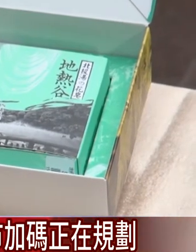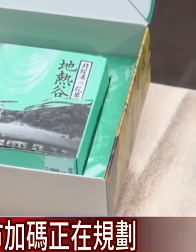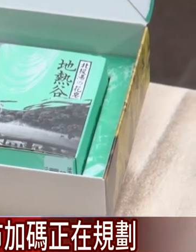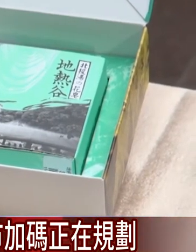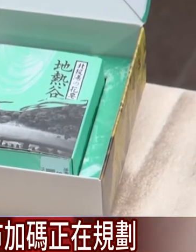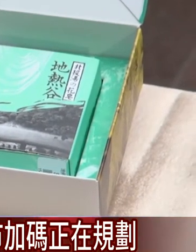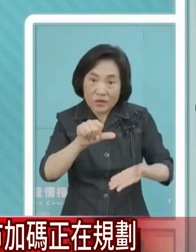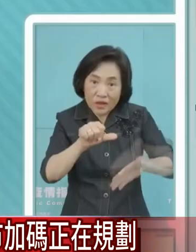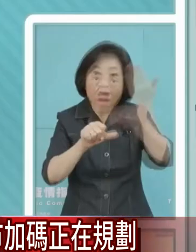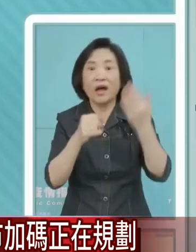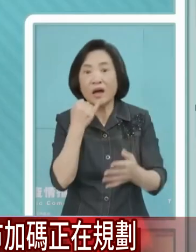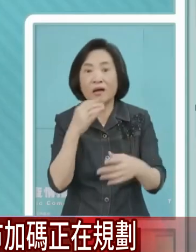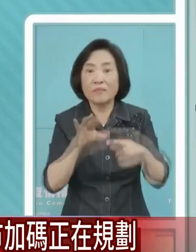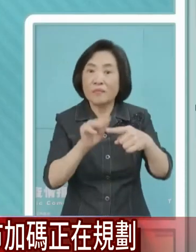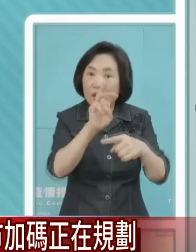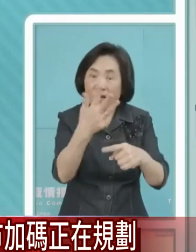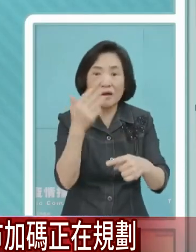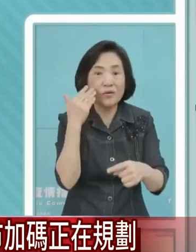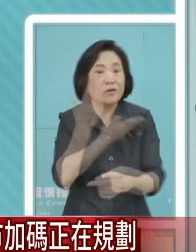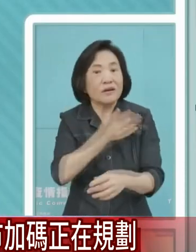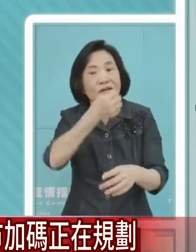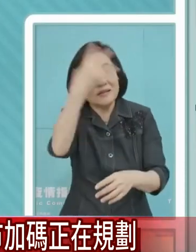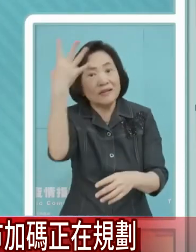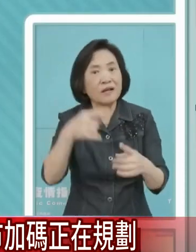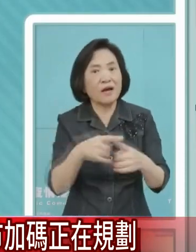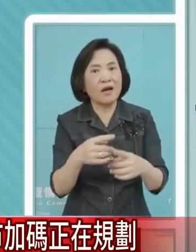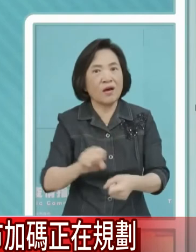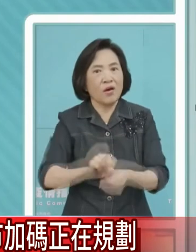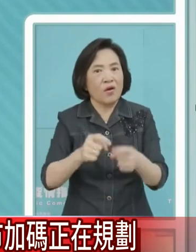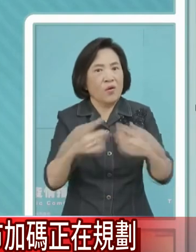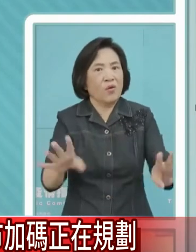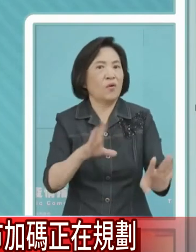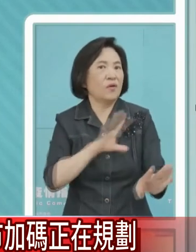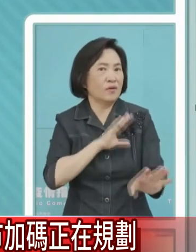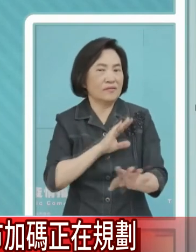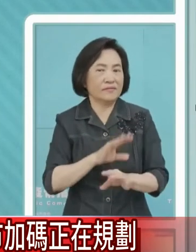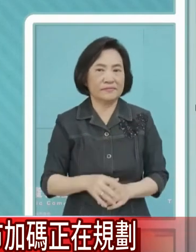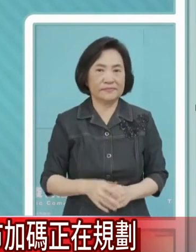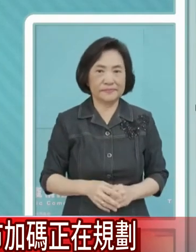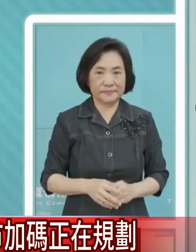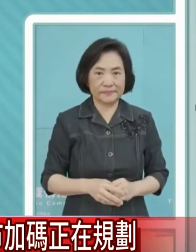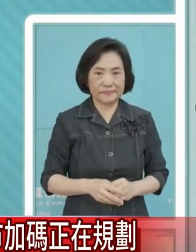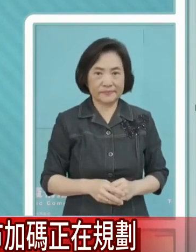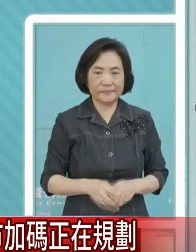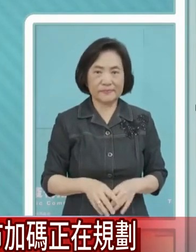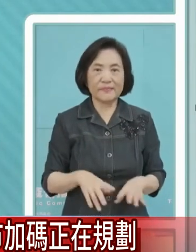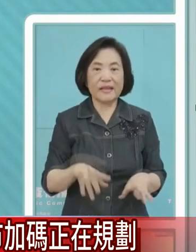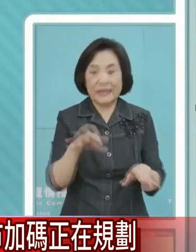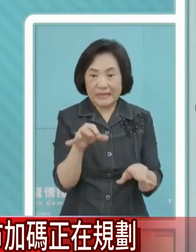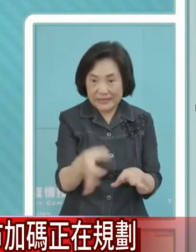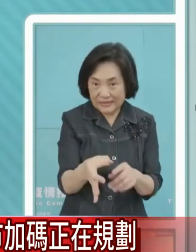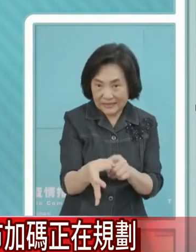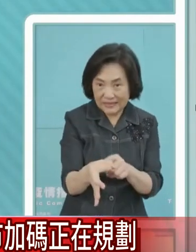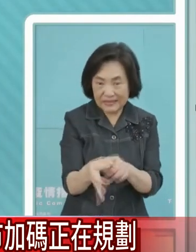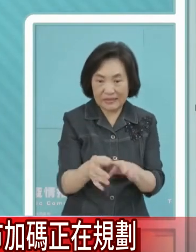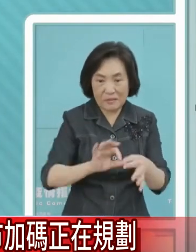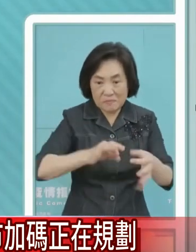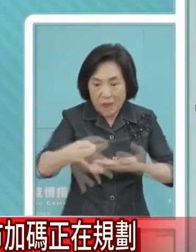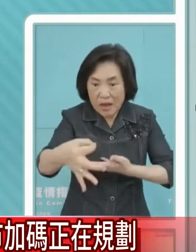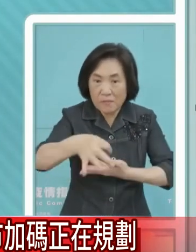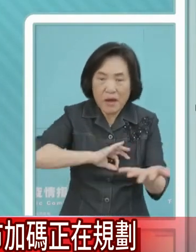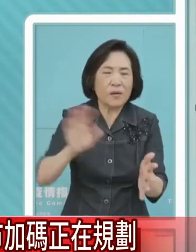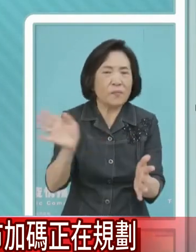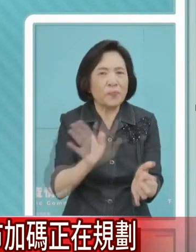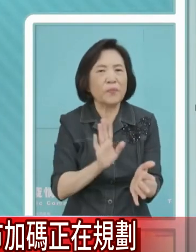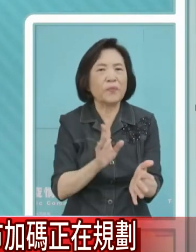65岁以上都可以38%的，如果开放到年轻人，那可以更多。那是这样的，无现金交易是世界潮流，你知道吗？如